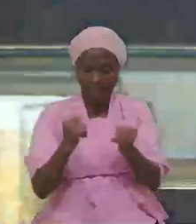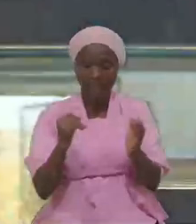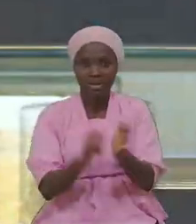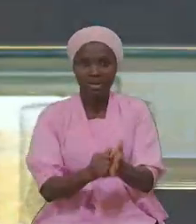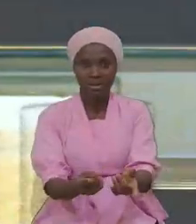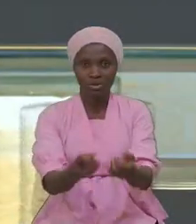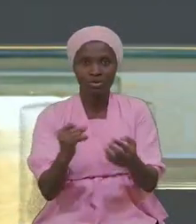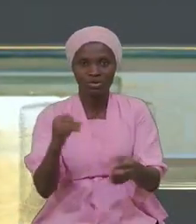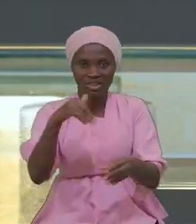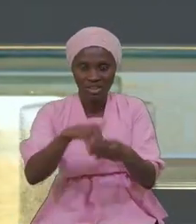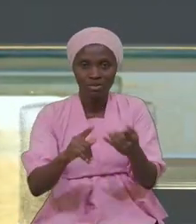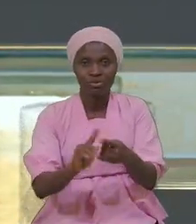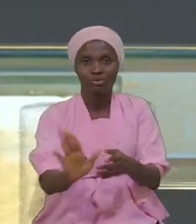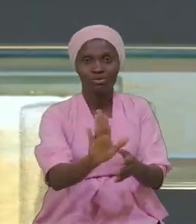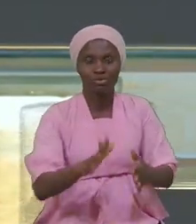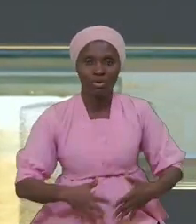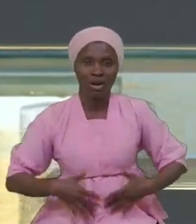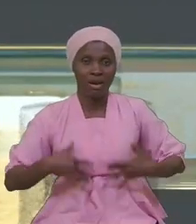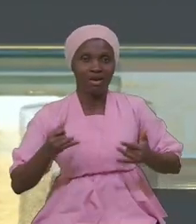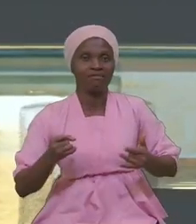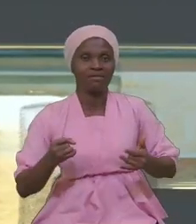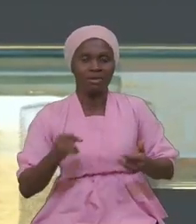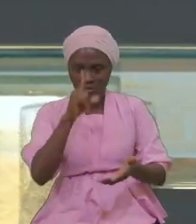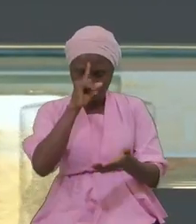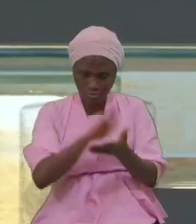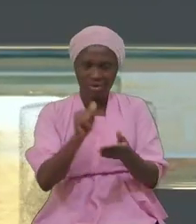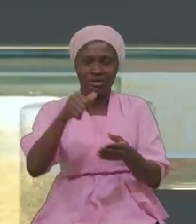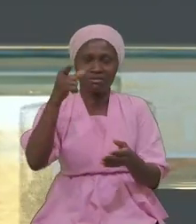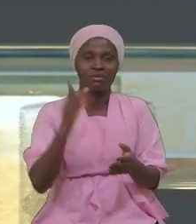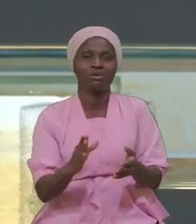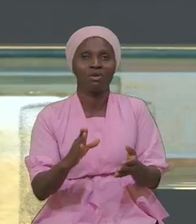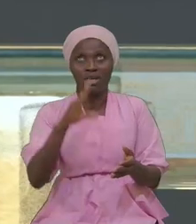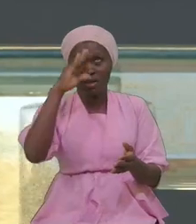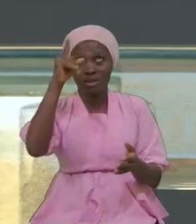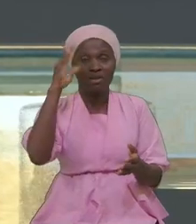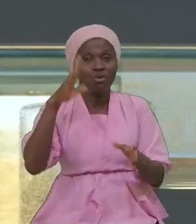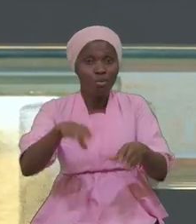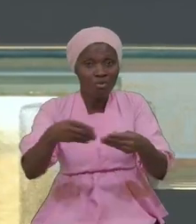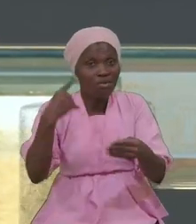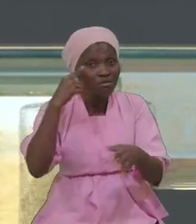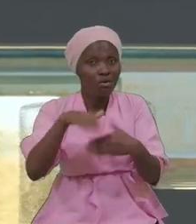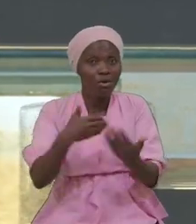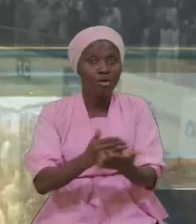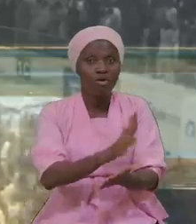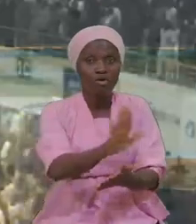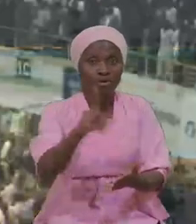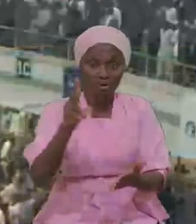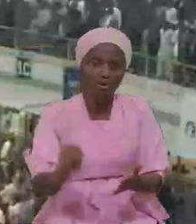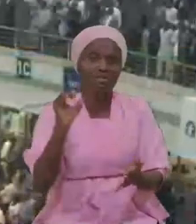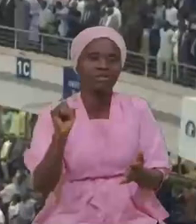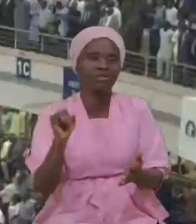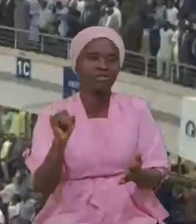ta vie. Crois au Seigneur, il pourvoira à tous tes besoins. Crois au